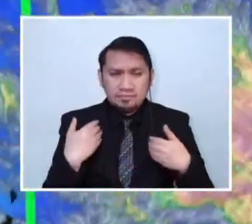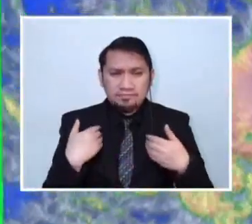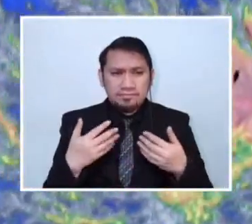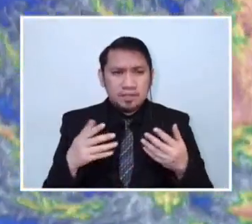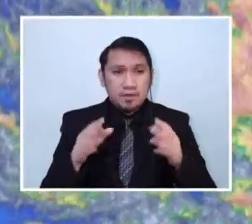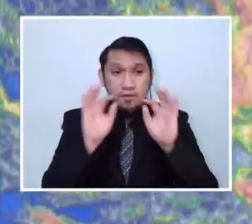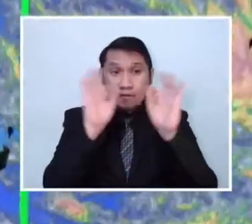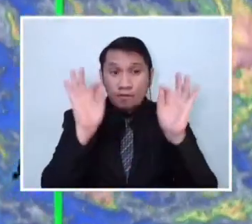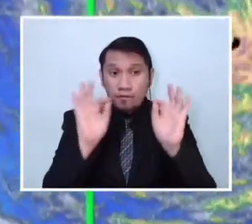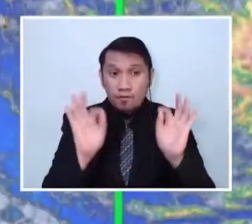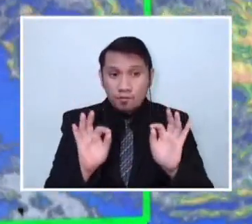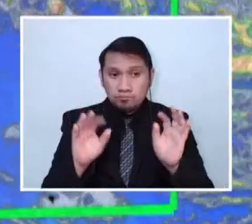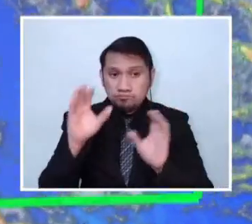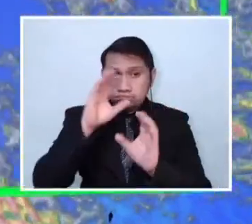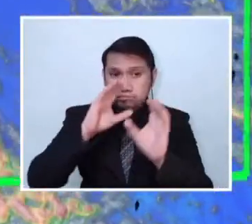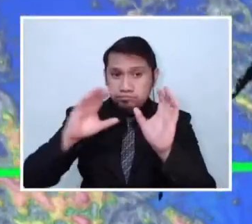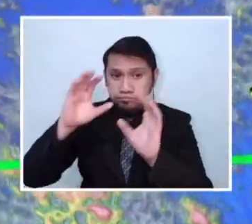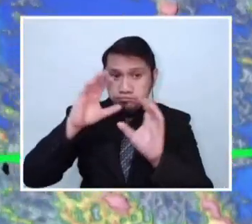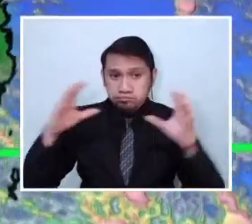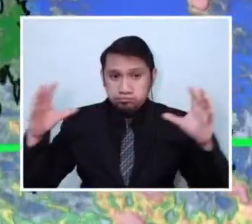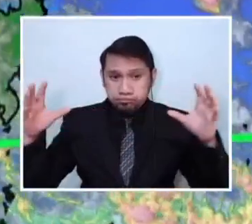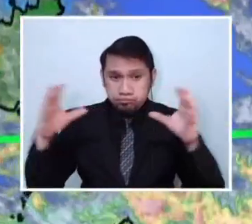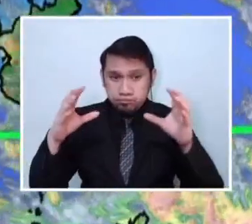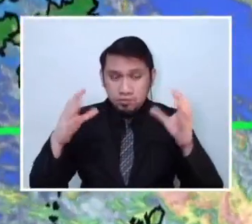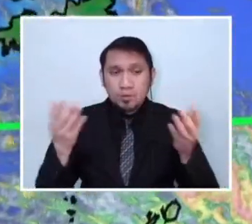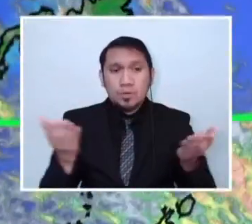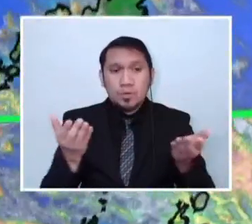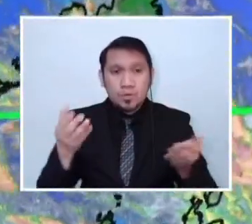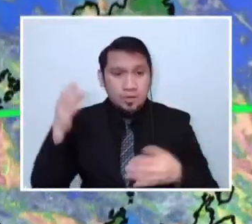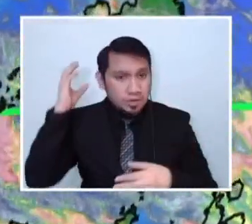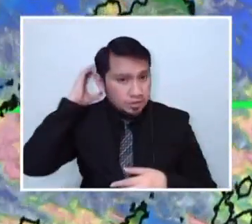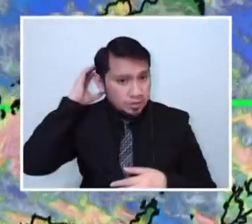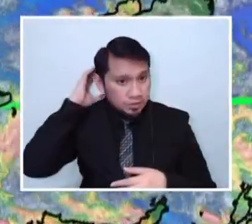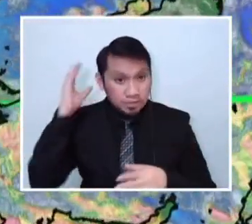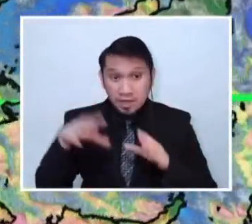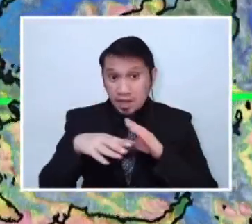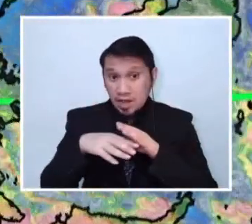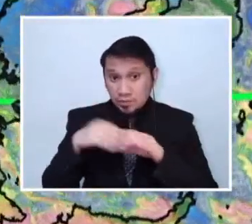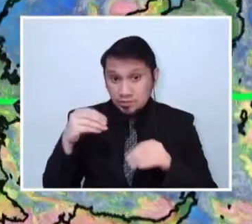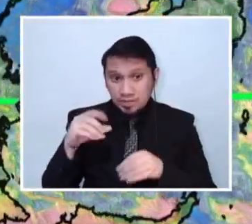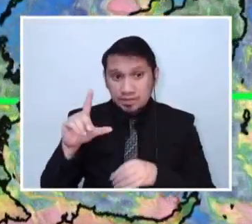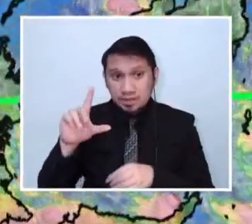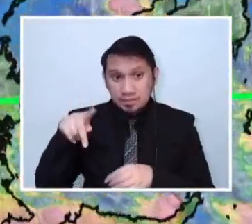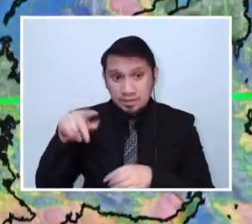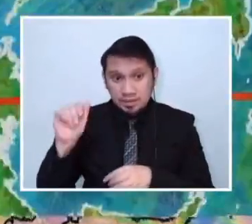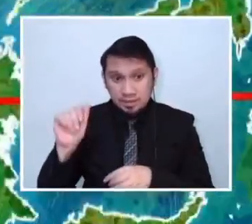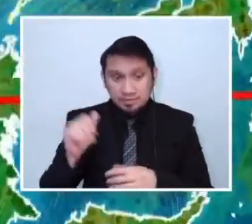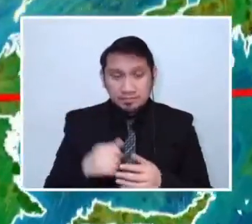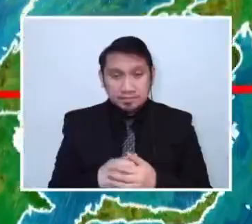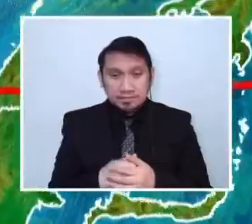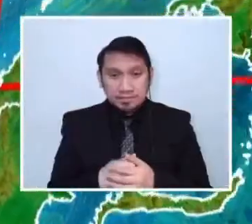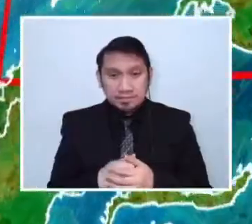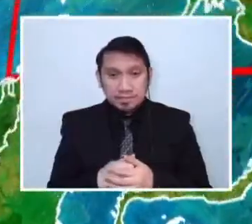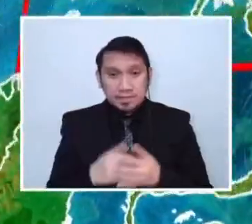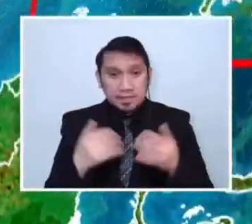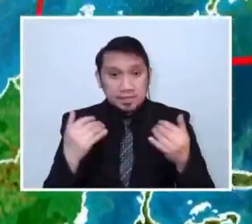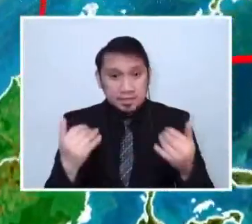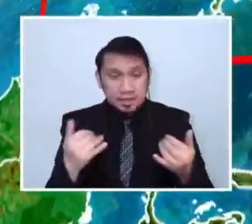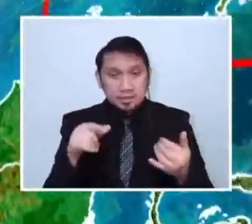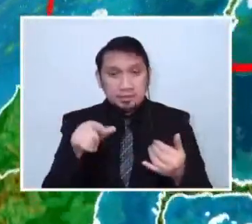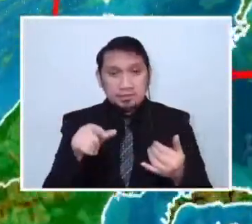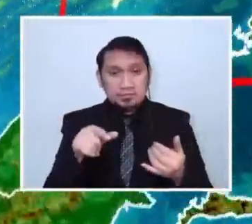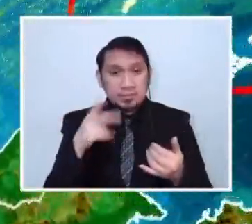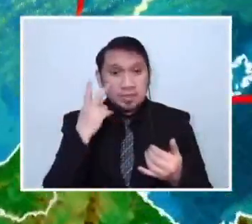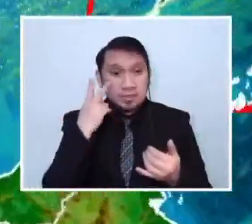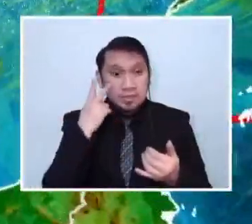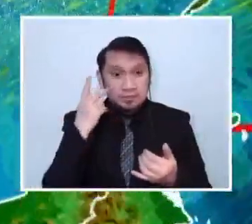ng Mindanao sa labas ng Philippine Area of Responsibility na ating binabantayan. Pero sa ngayon, sa wind map ng The Weather Company, hindi